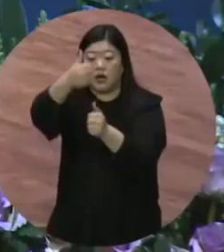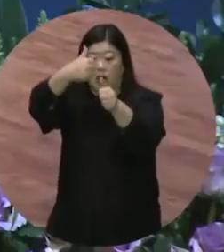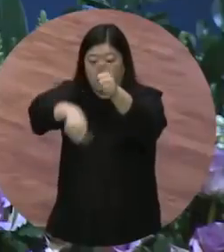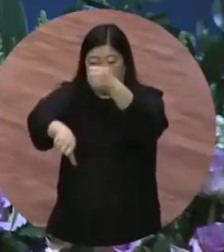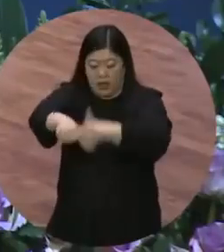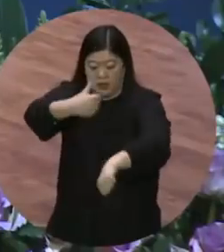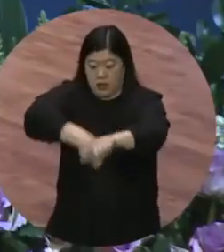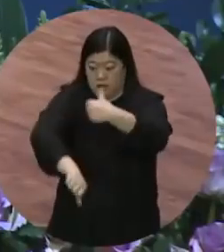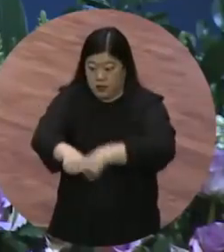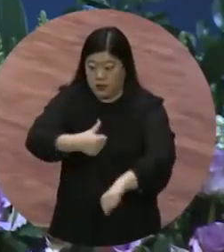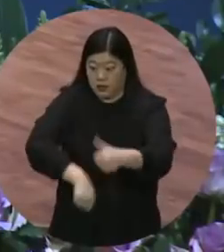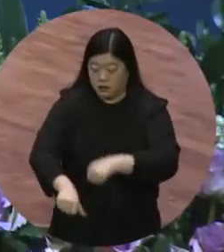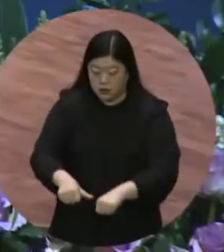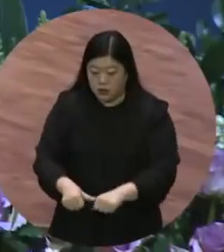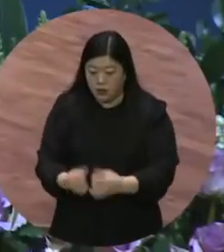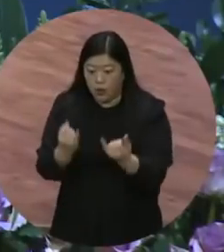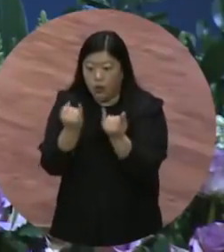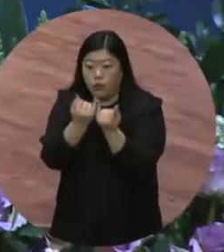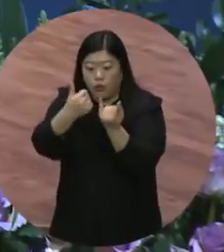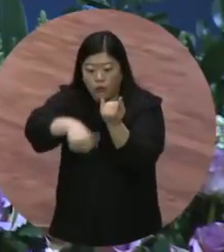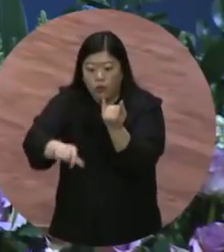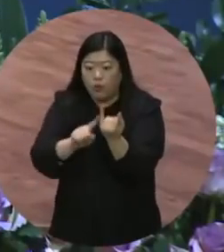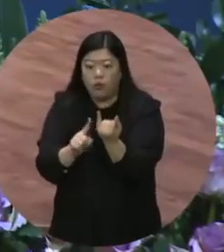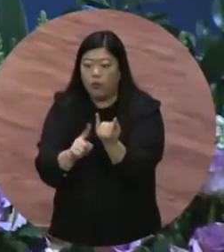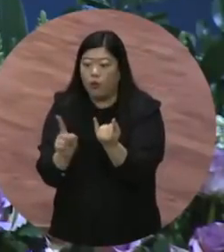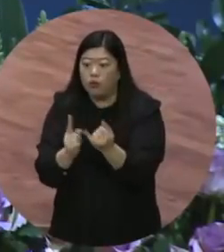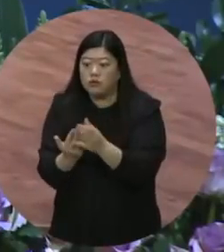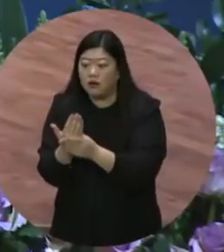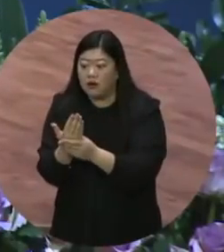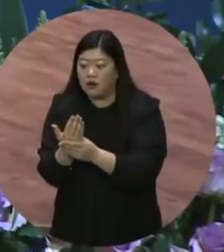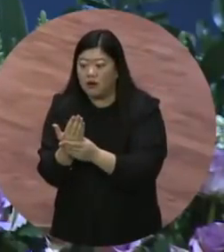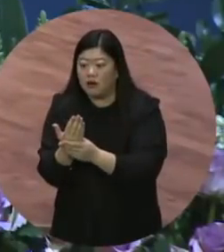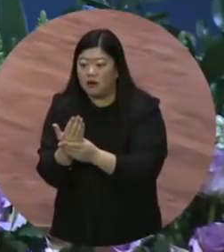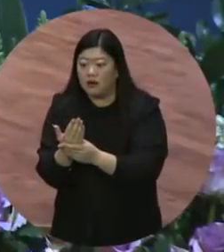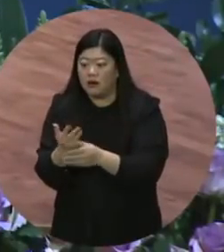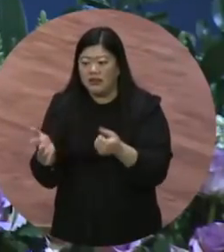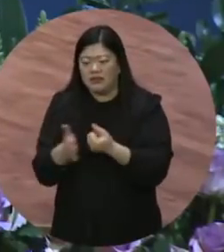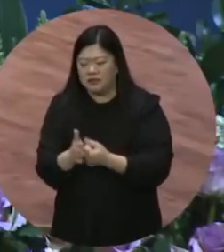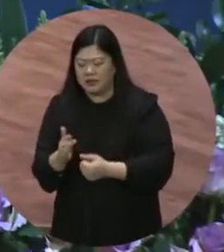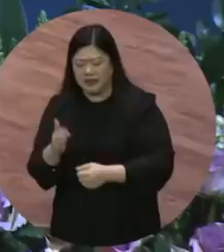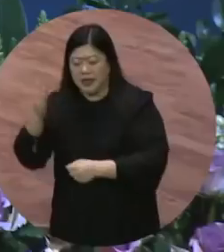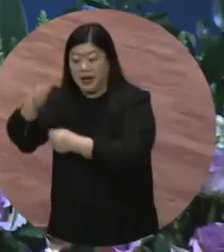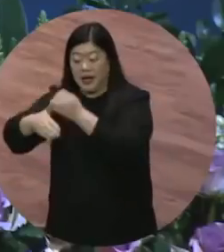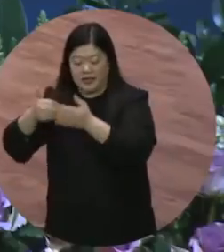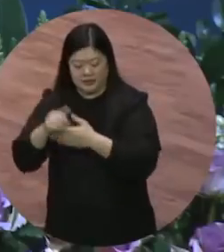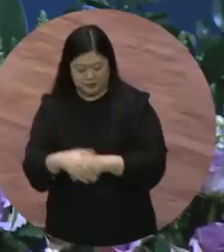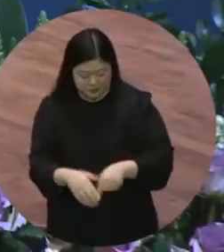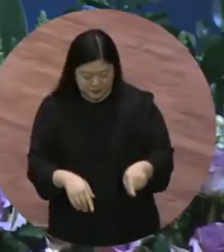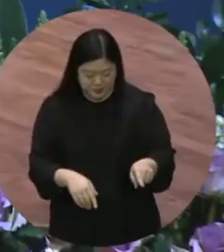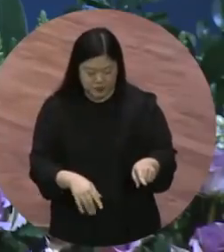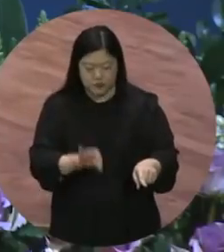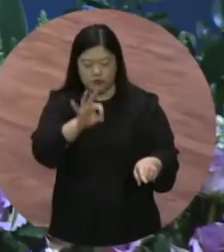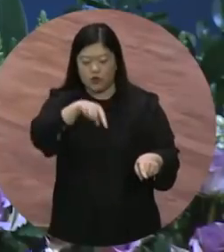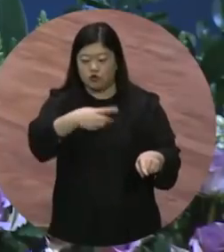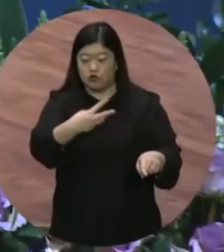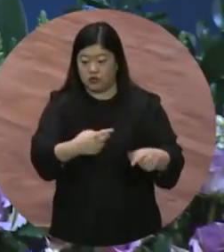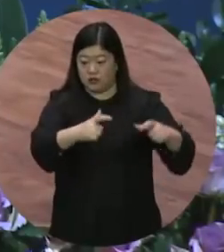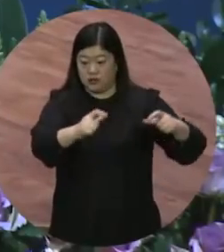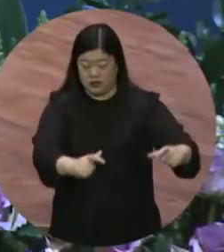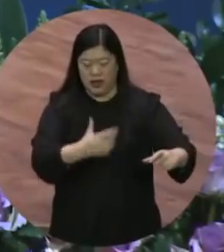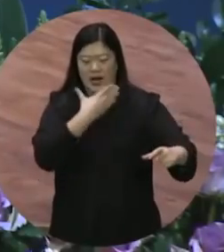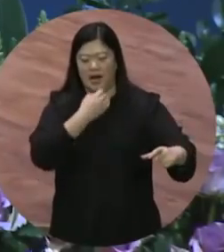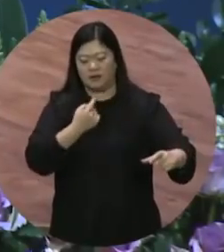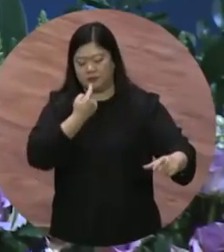가나안 땅을 선택했습니다. 그래서 갈대아 우르에 있는 아브라함을 일방적으로 선택하셔서